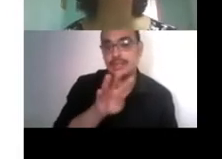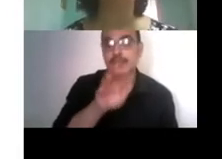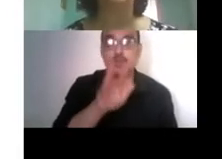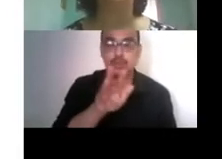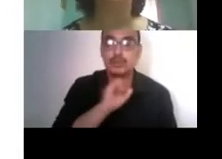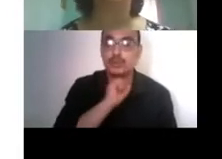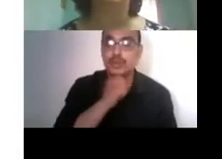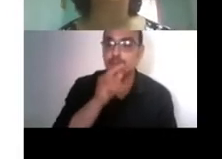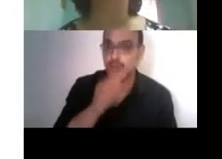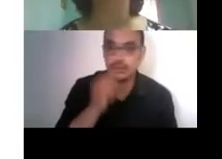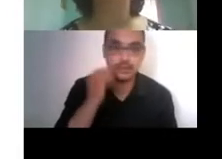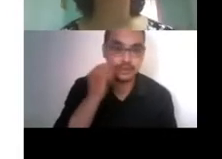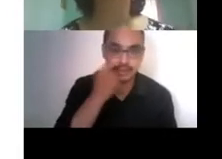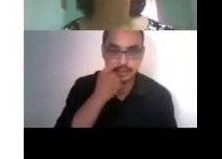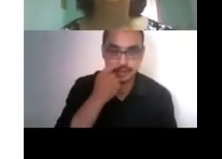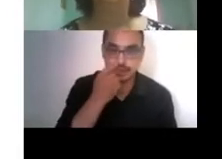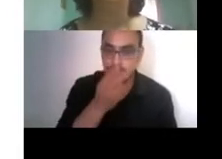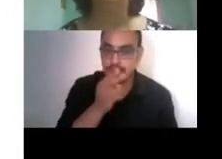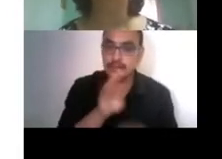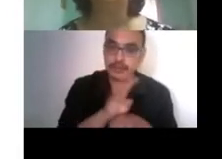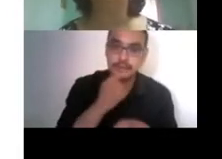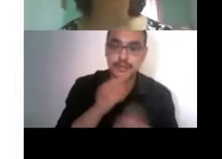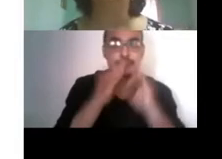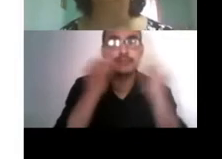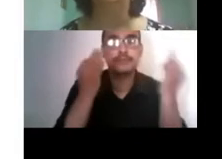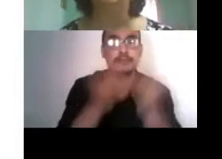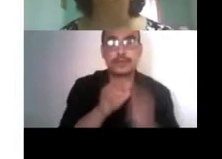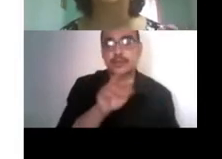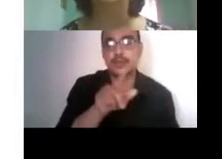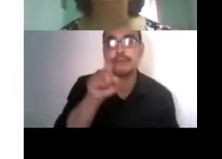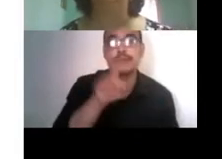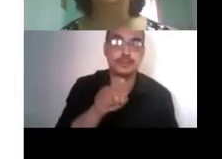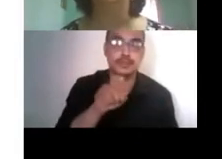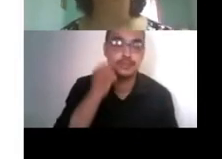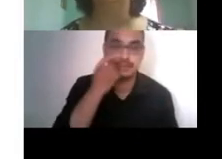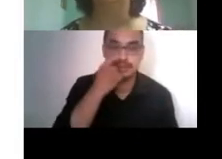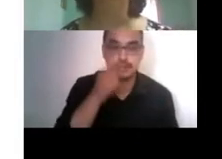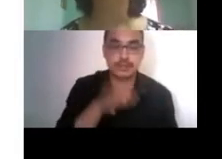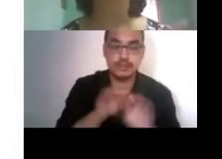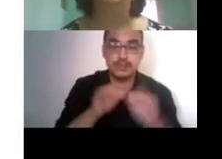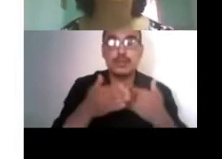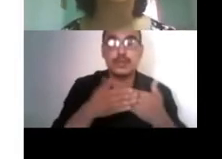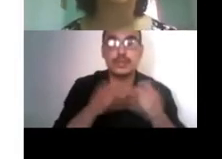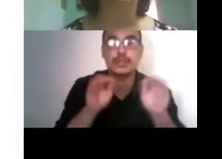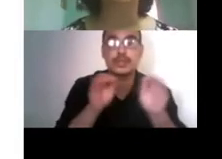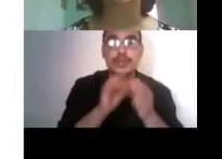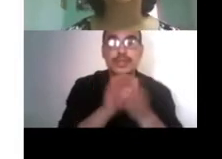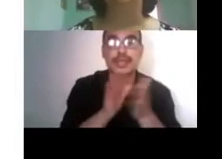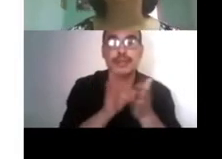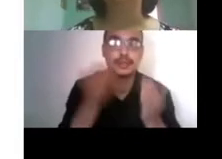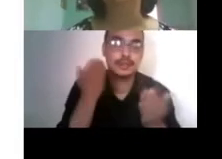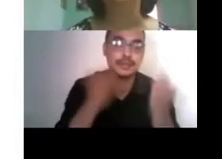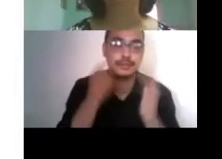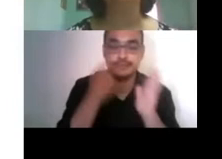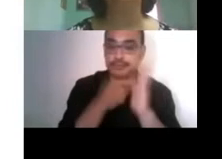उमेरको महिलाहरूको हकमा हेर्ने हो भने वर्ल्ड वाइड नै 27% महिलाहरू चाहिँ इन्टिमेट पार्टनरबाट चाहिँ भाइलेन्समा परेको चाहिँ देखिरहेको